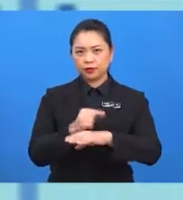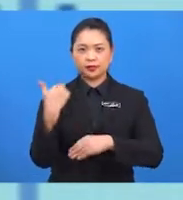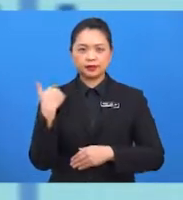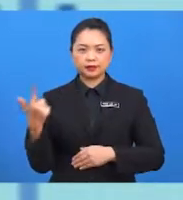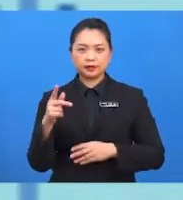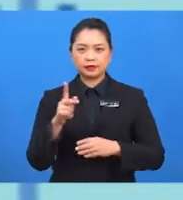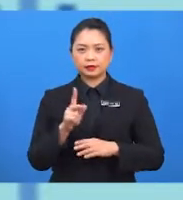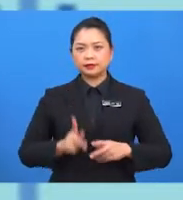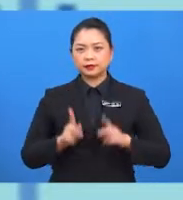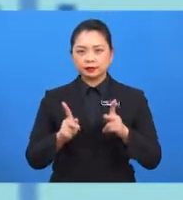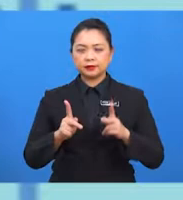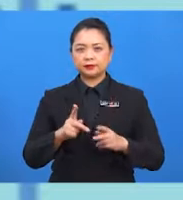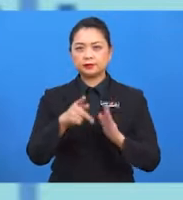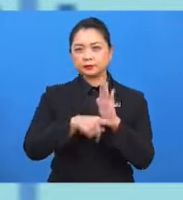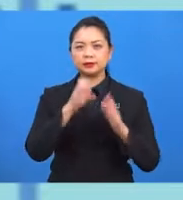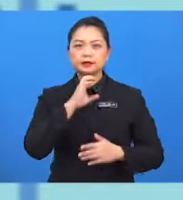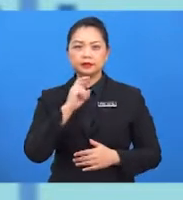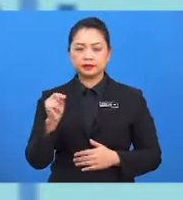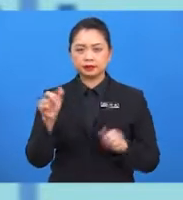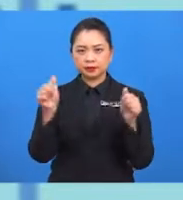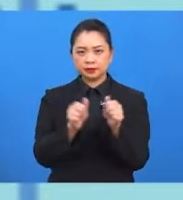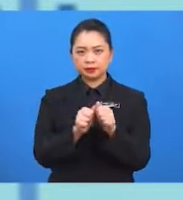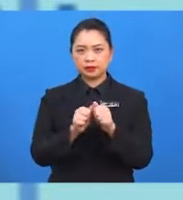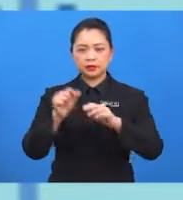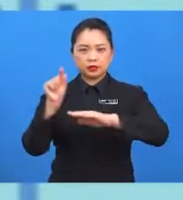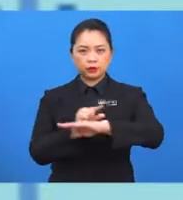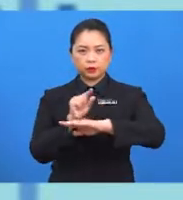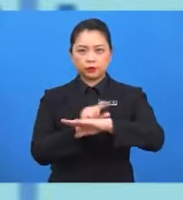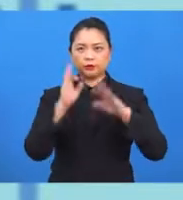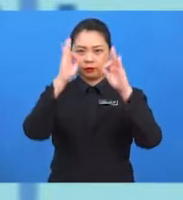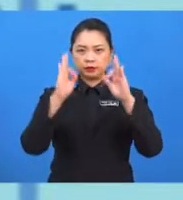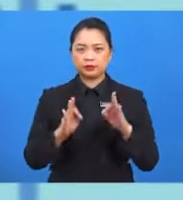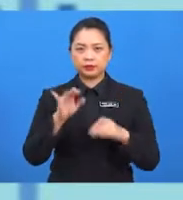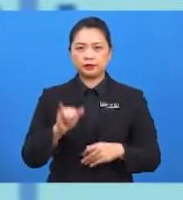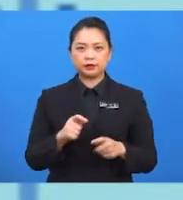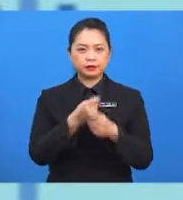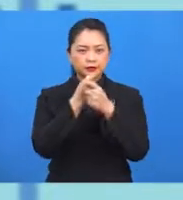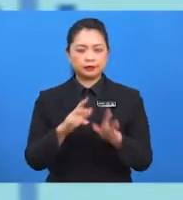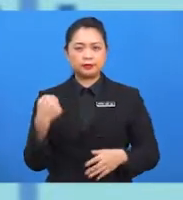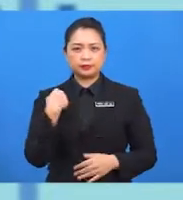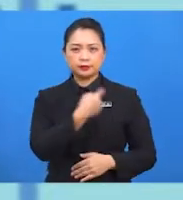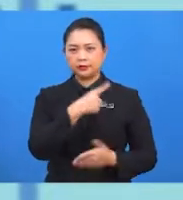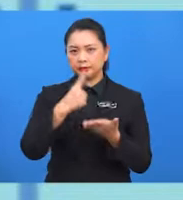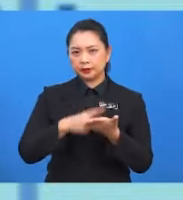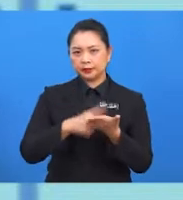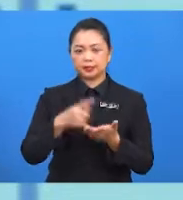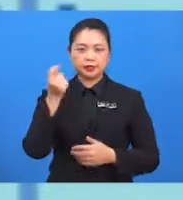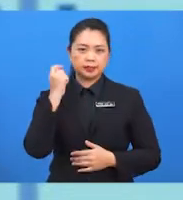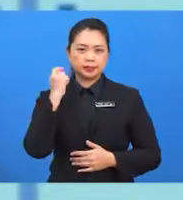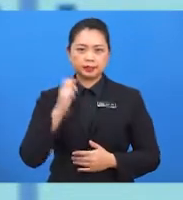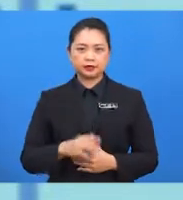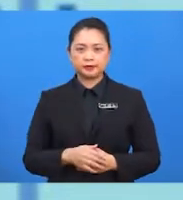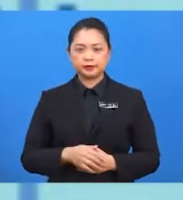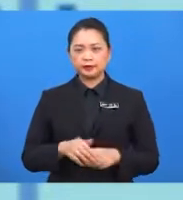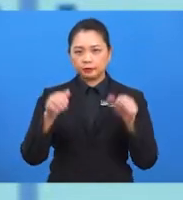kaedah pencairan dengan menggunakan famille yang kita telah kita bincangkan sebentar tadi